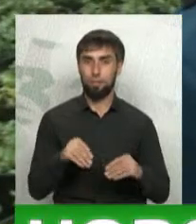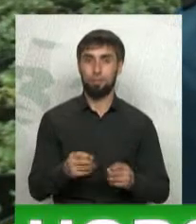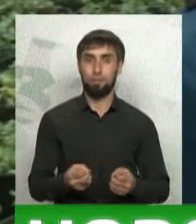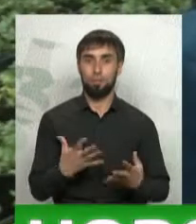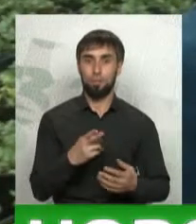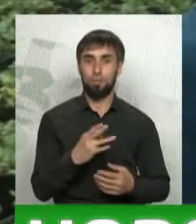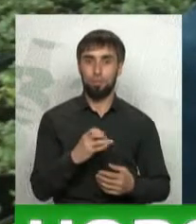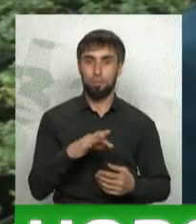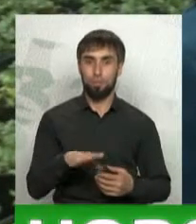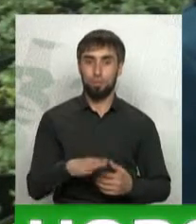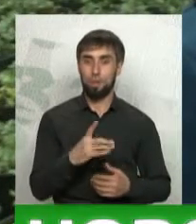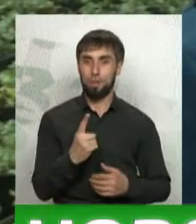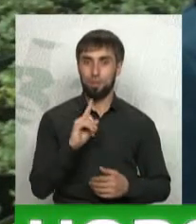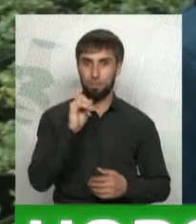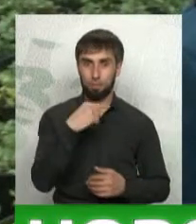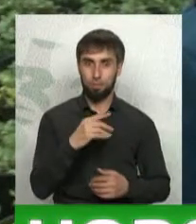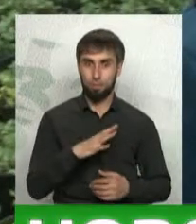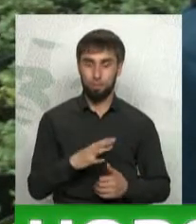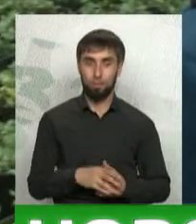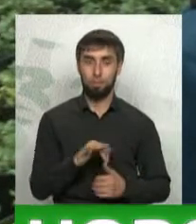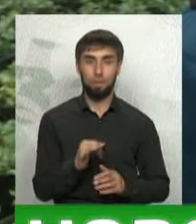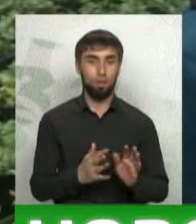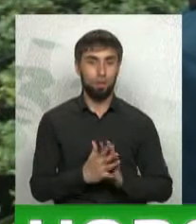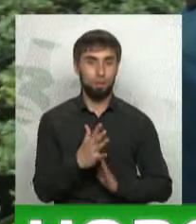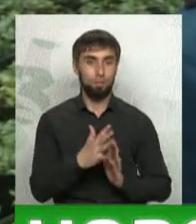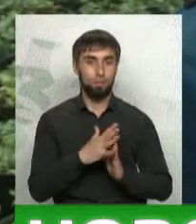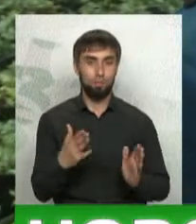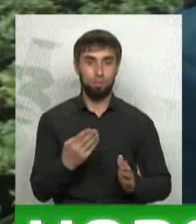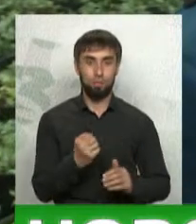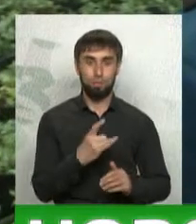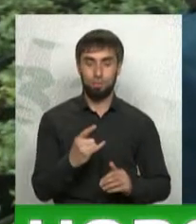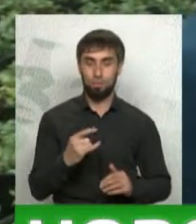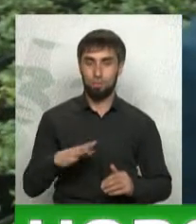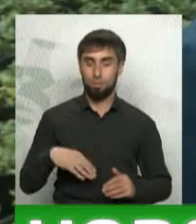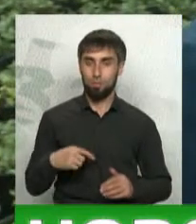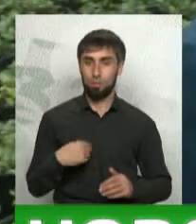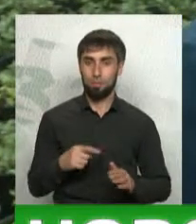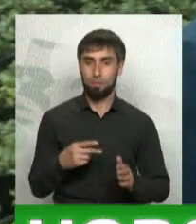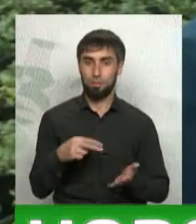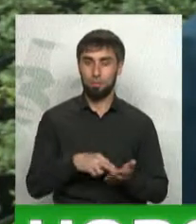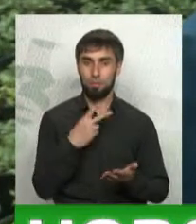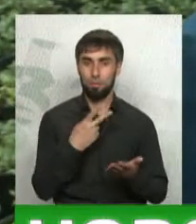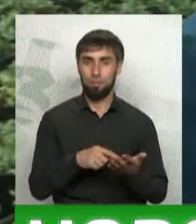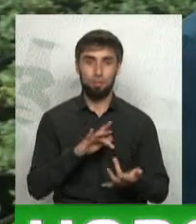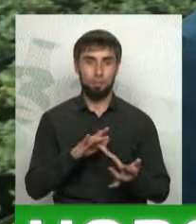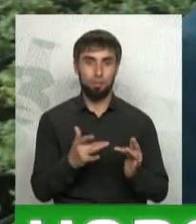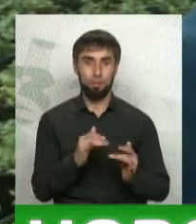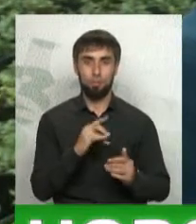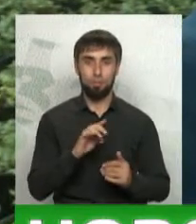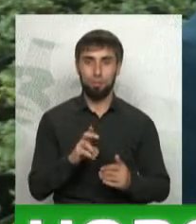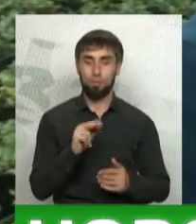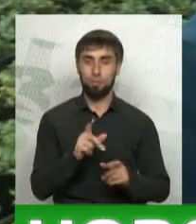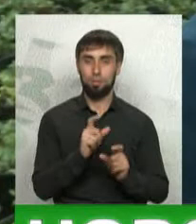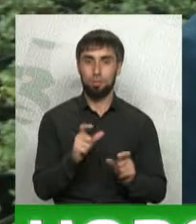несколько кустов в один год. И выросли огромные шары. Потом я стала смотреть вон в Ютубе, как